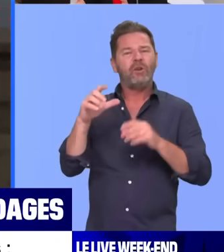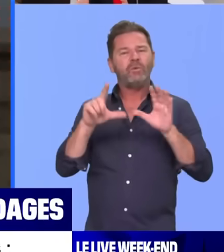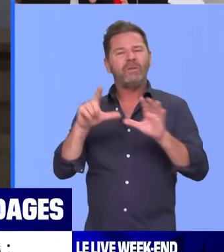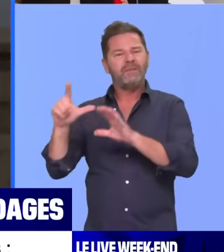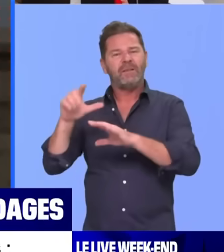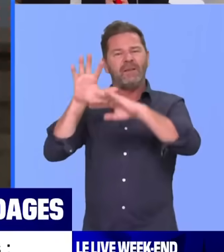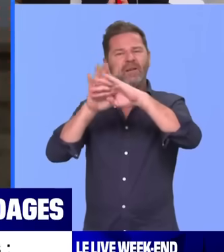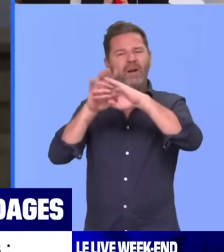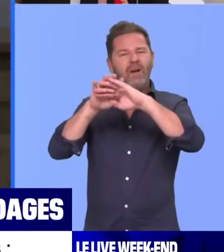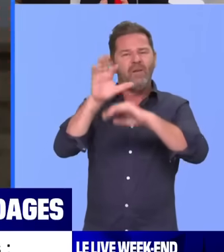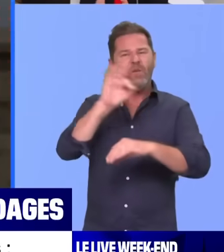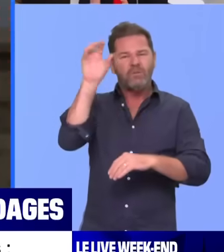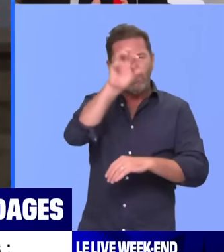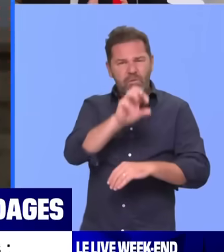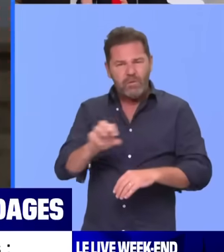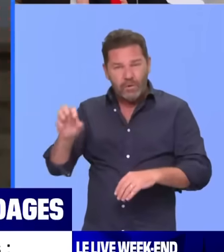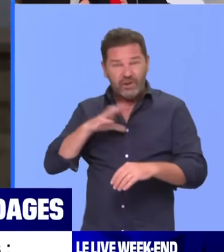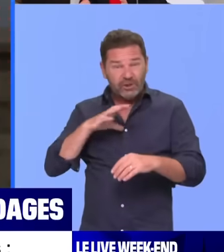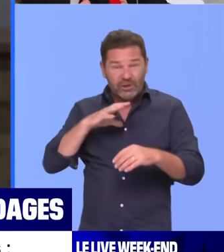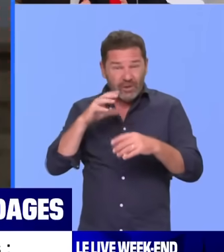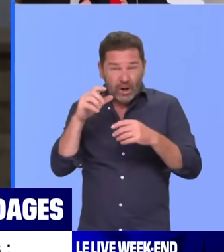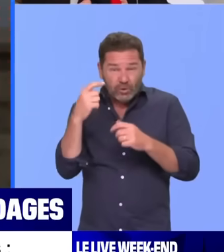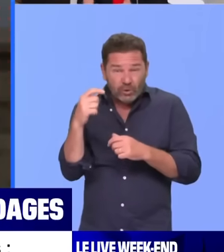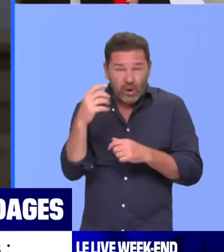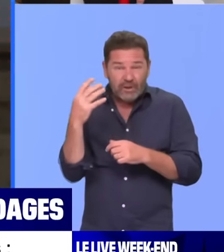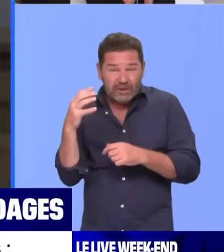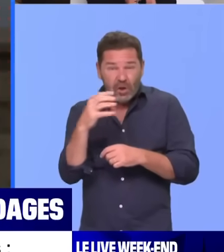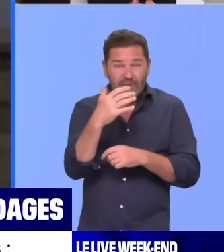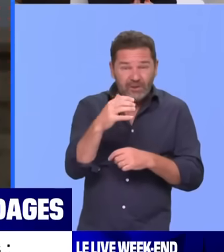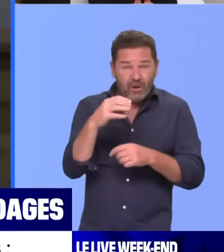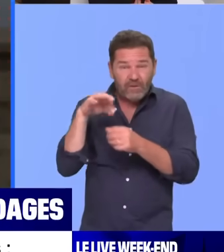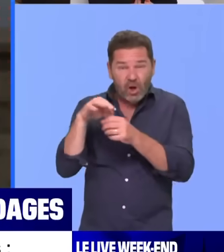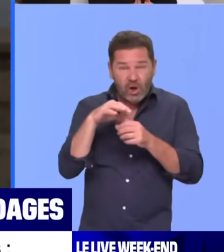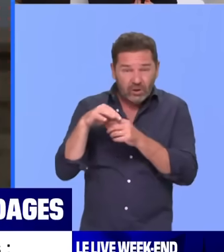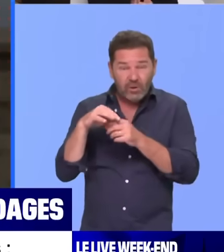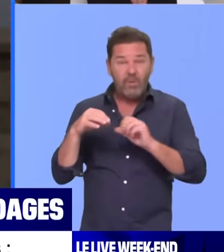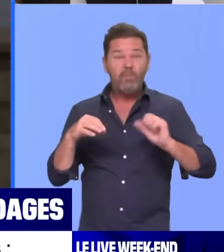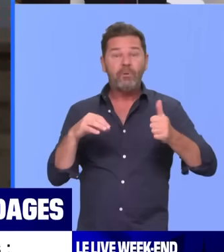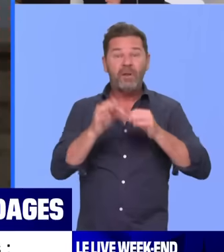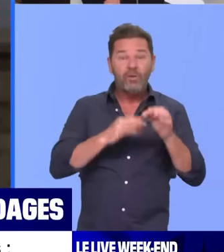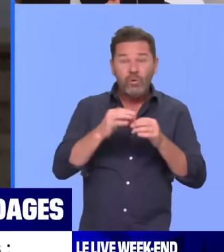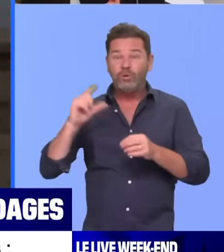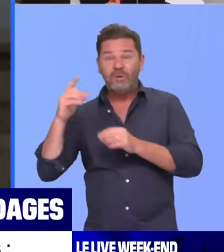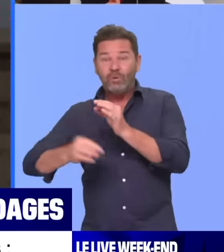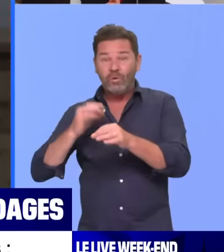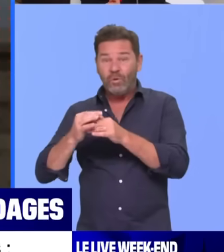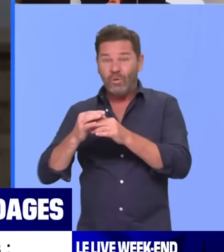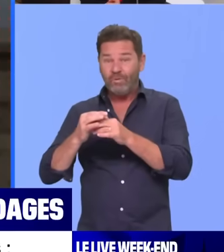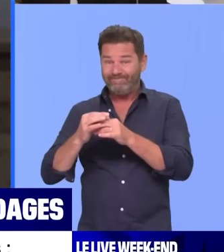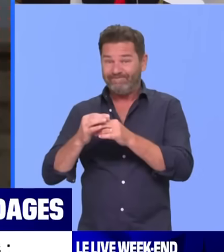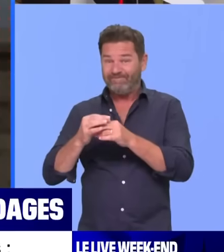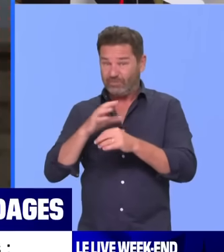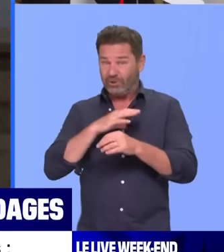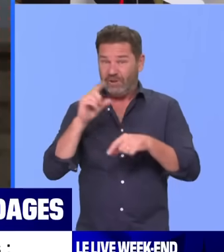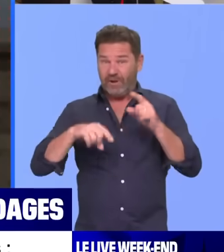pays où ça va jouer à 200 300 400 500 vois au second tour entre d'un côté le nouveau front populaire et de l'autre le rassemblement